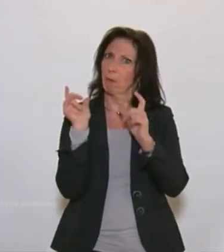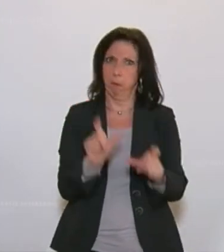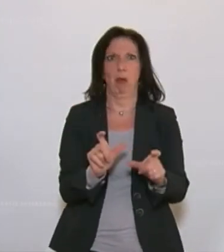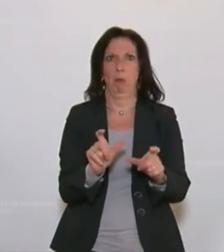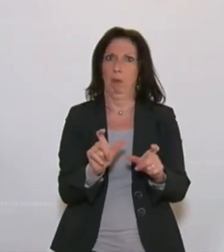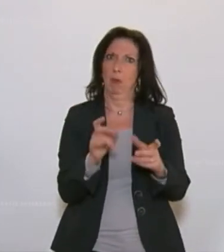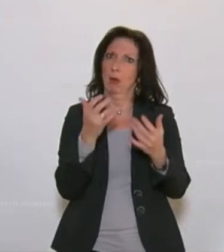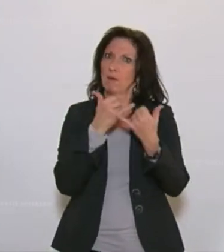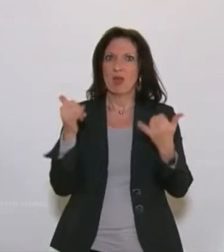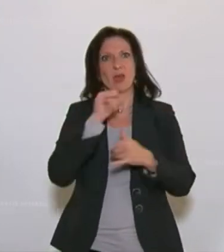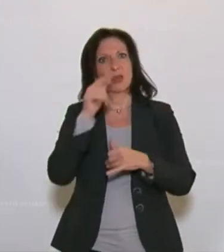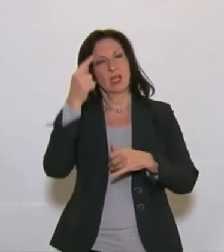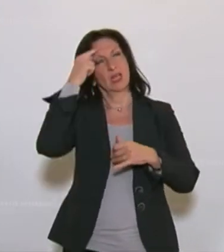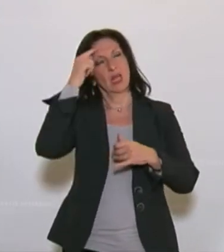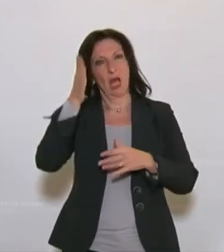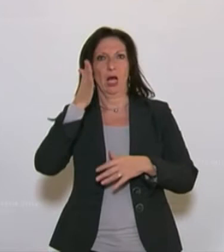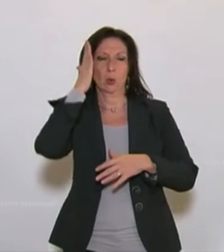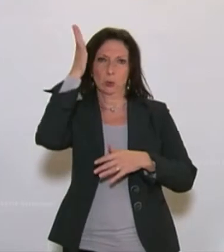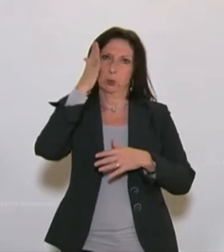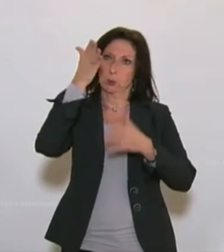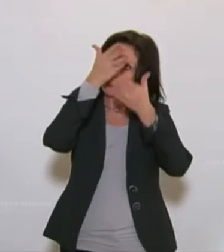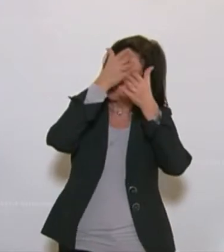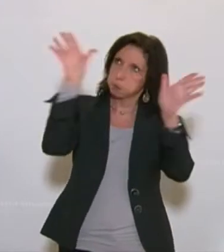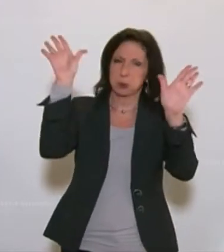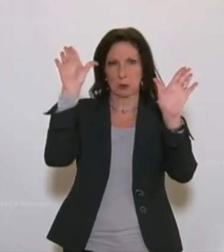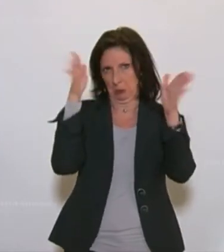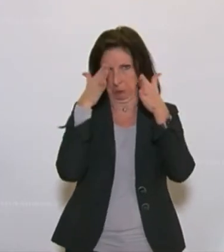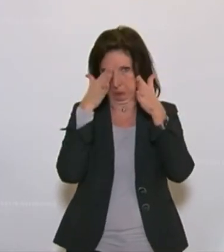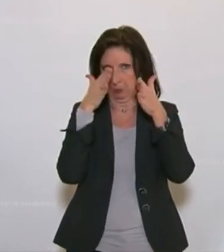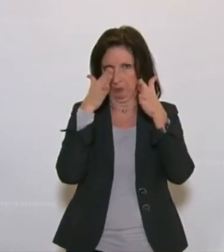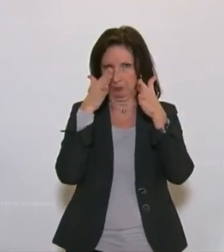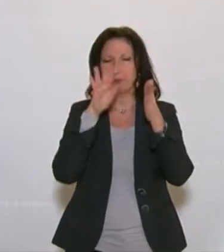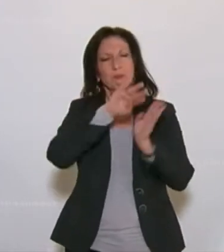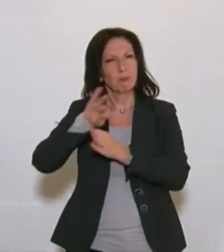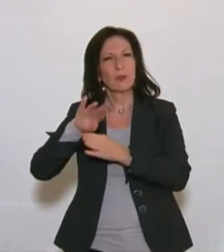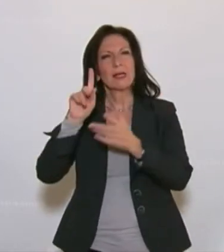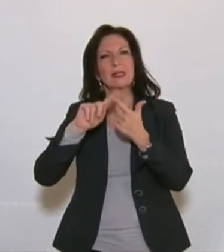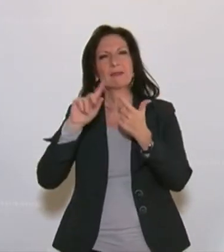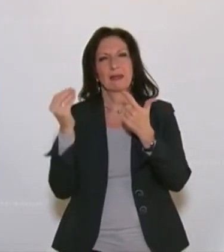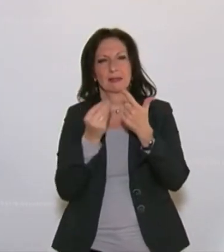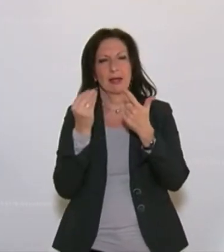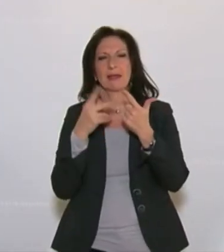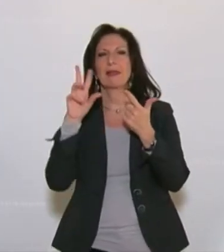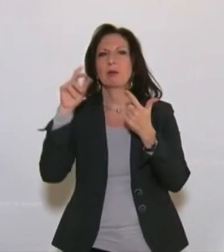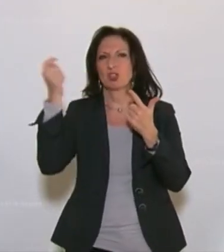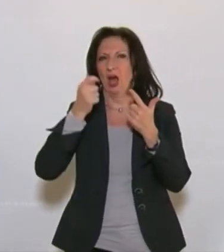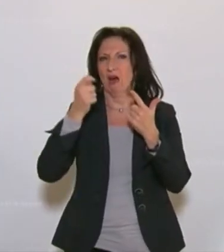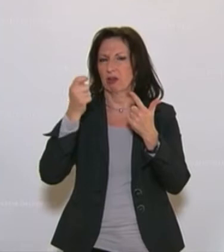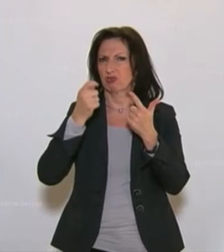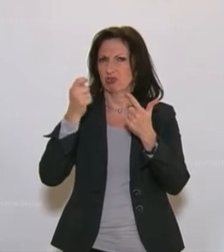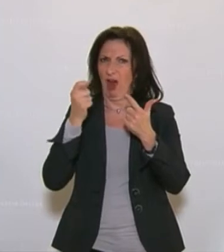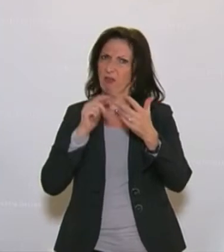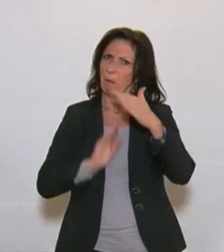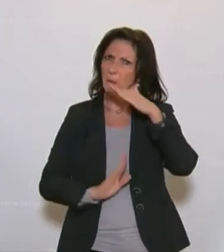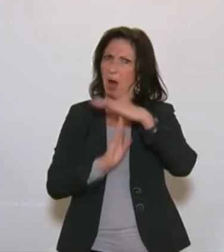nicht langfristig durchdacht. Das zweite Thema sind die Strafen. Die Strafen sind bemessen mit einer